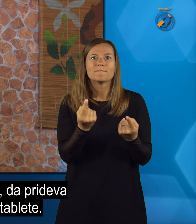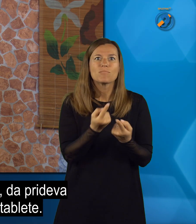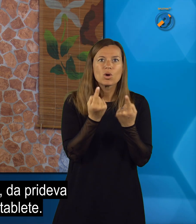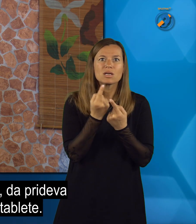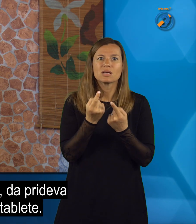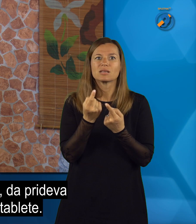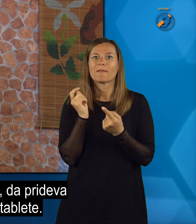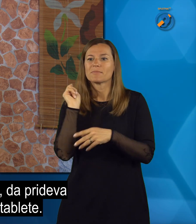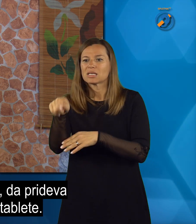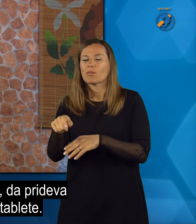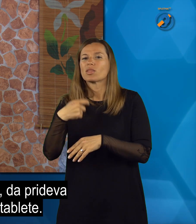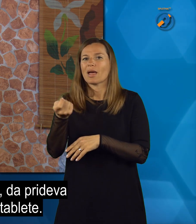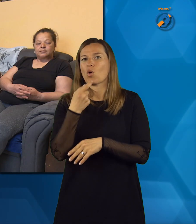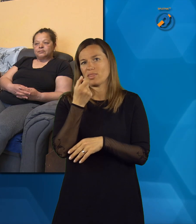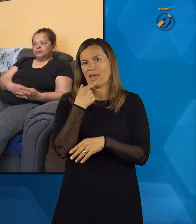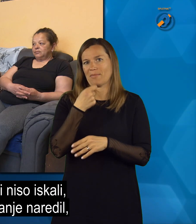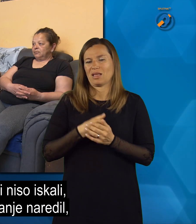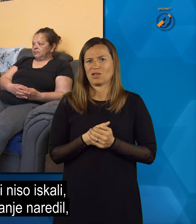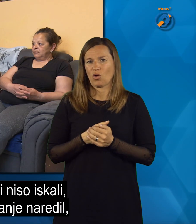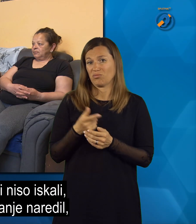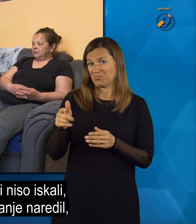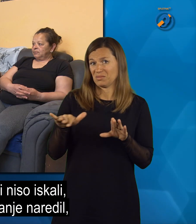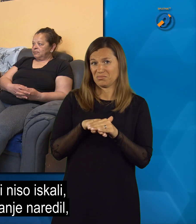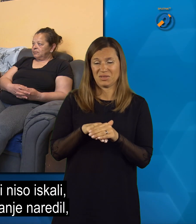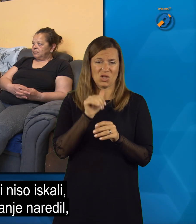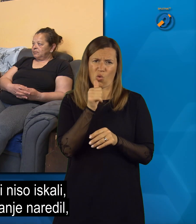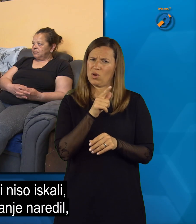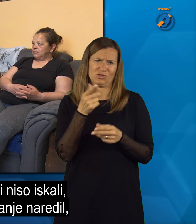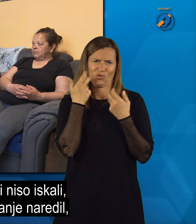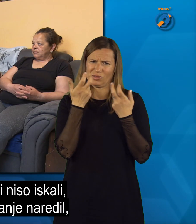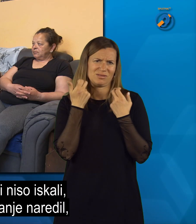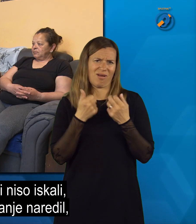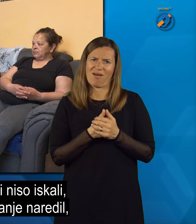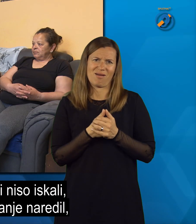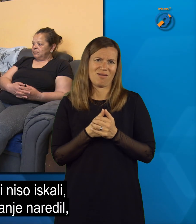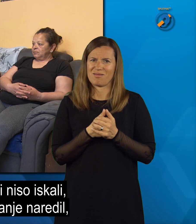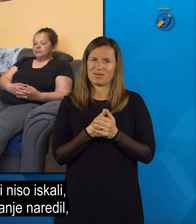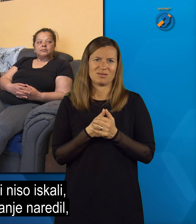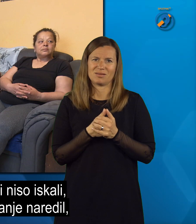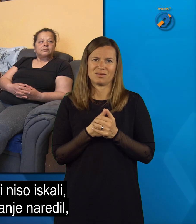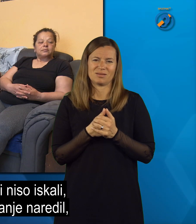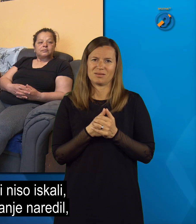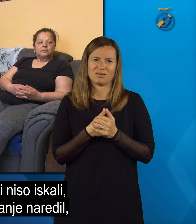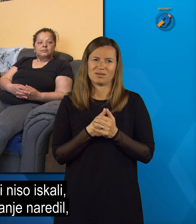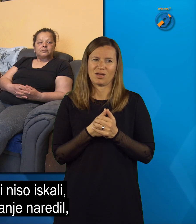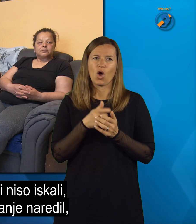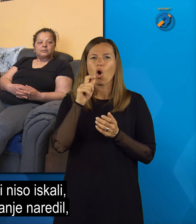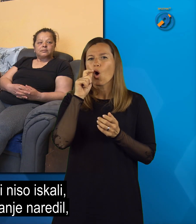ko pridemo pa damo tablete. Oni zaposlitev nikoli niso iskali, zato ka